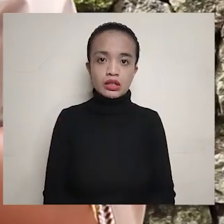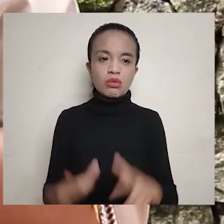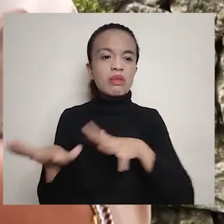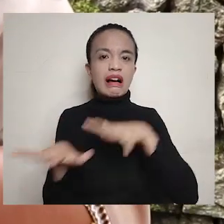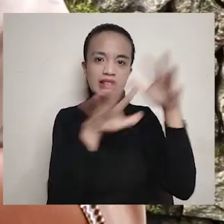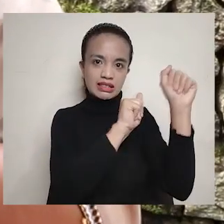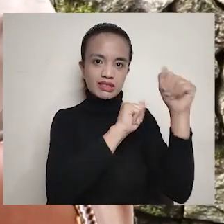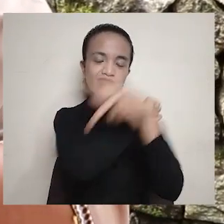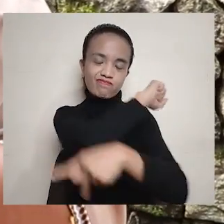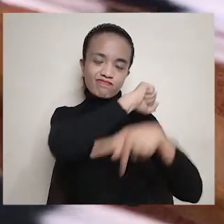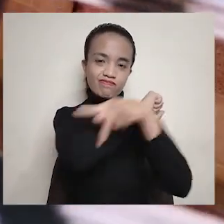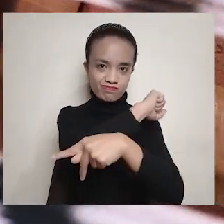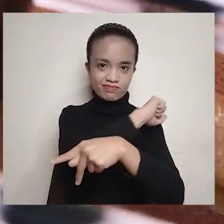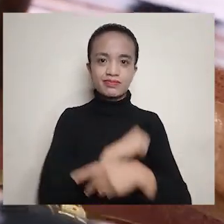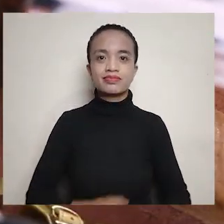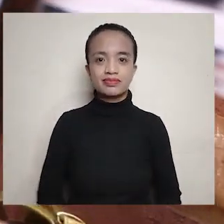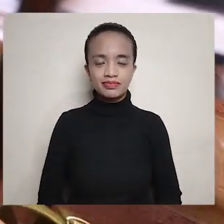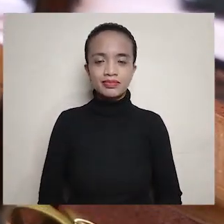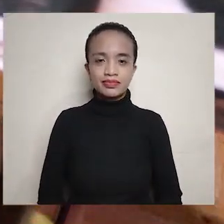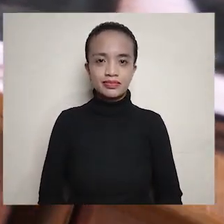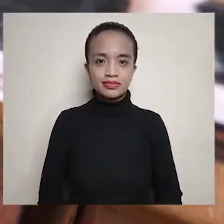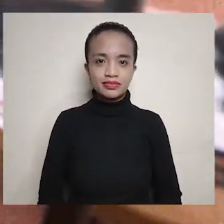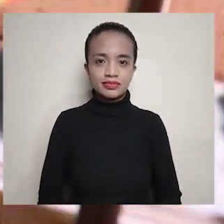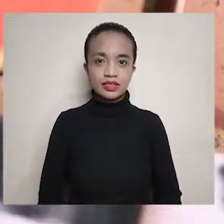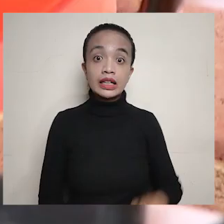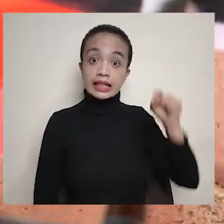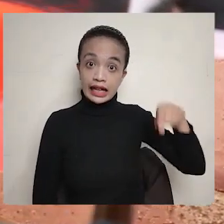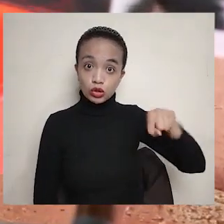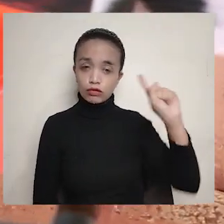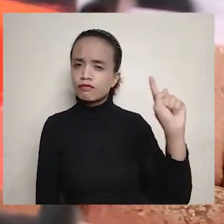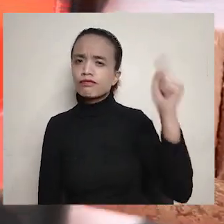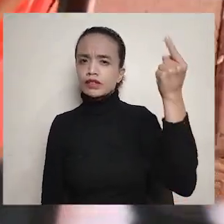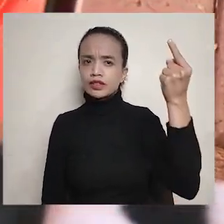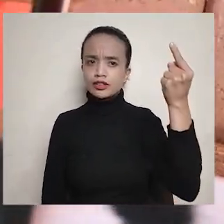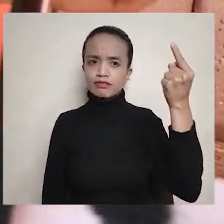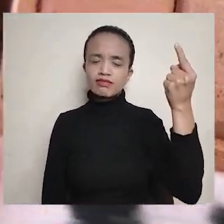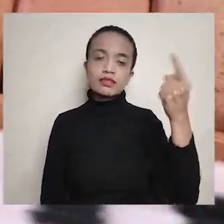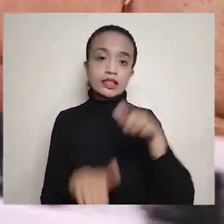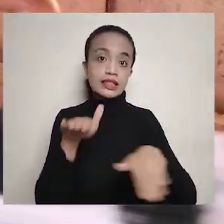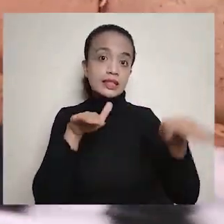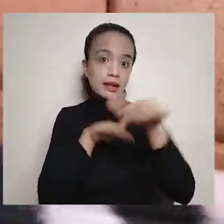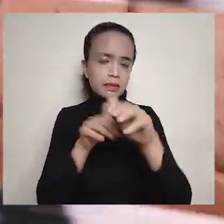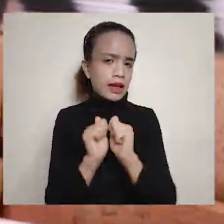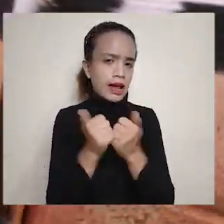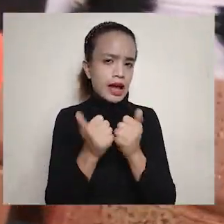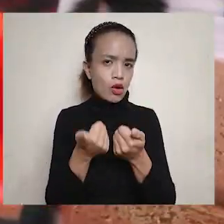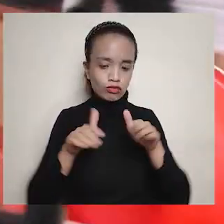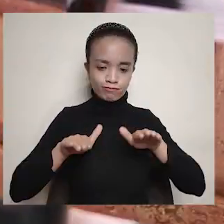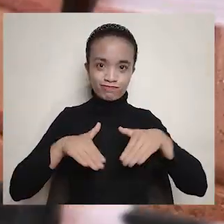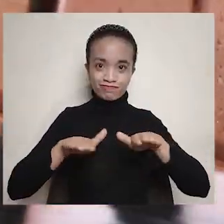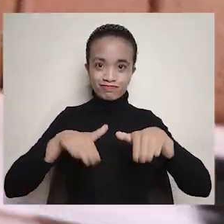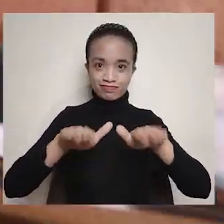na sa kanilang katutubong pamayanan. Ito po yung pinaka-first na step para dun sa iwiwi po